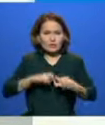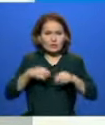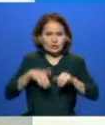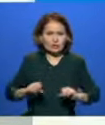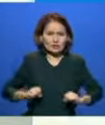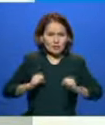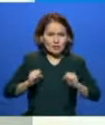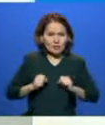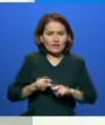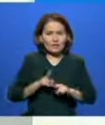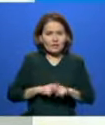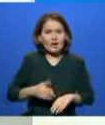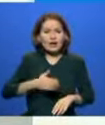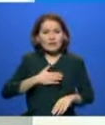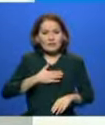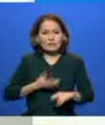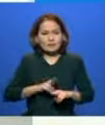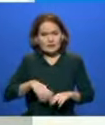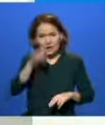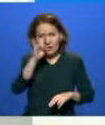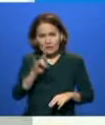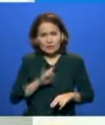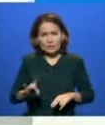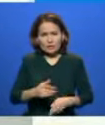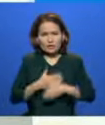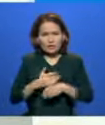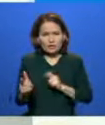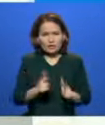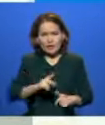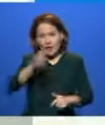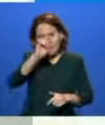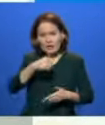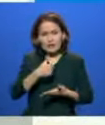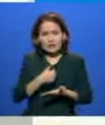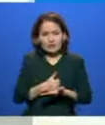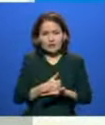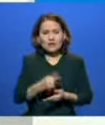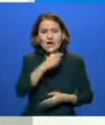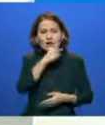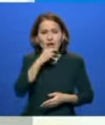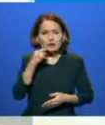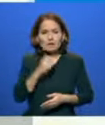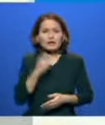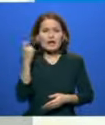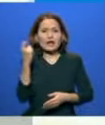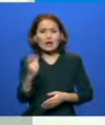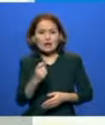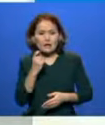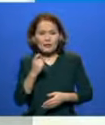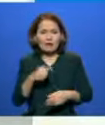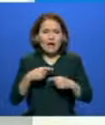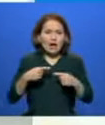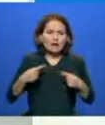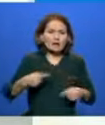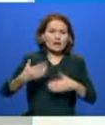жолын іздестіруіне мейлінше белсенді қатысуды өтінді. Бұдан бөлек мемлекет басшысы Ресейге қатысты экономикалық санкциялар Орталық